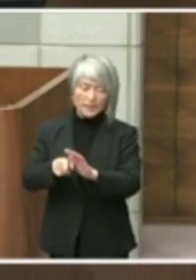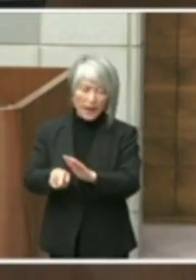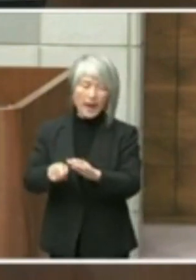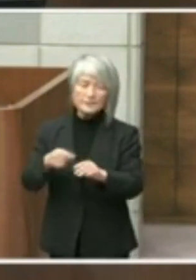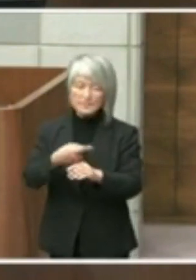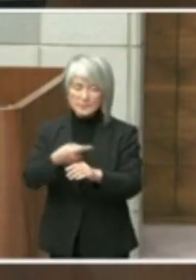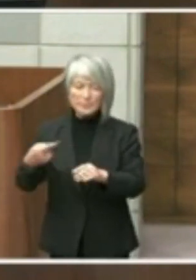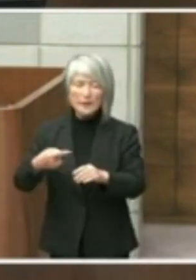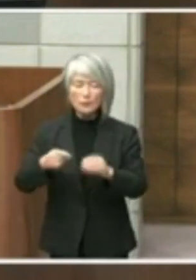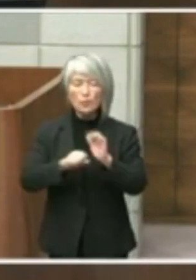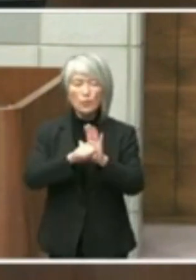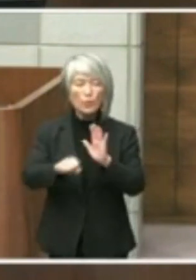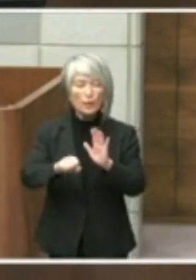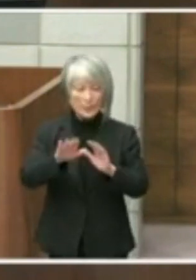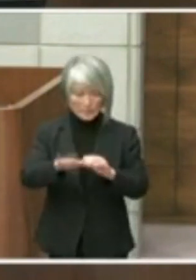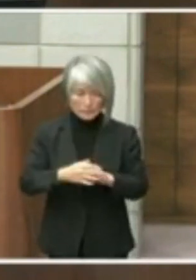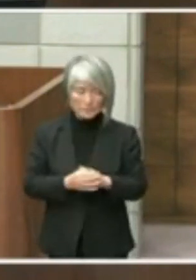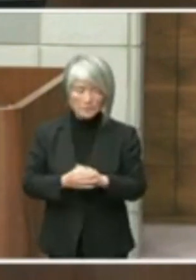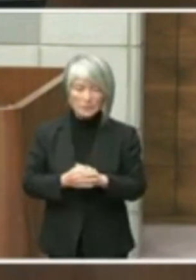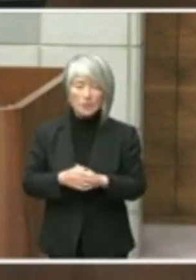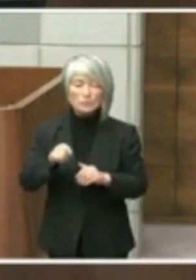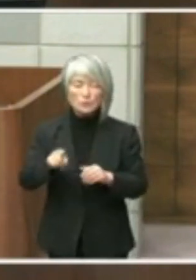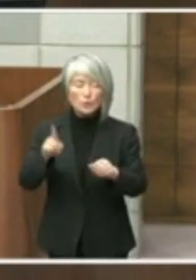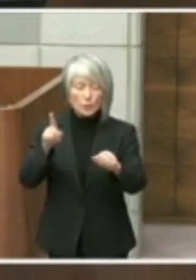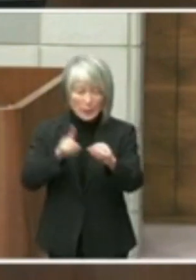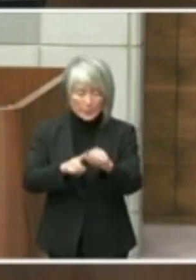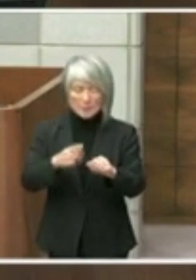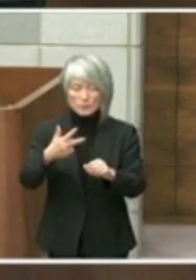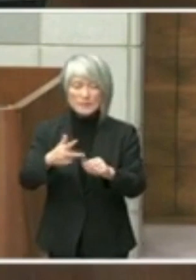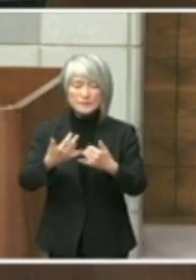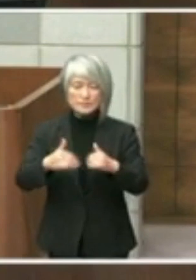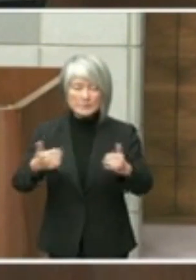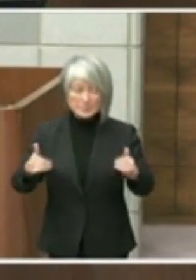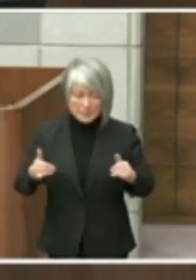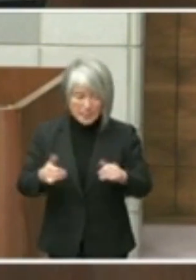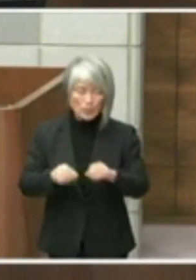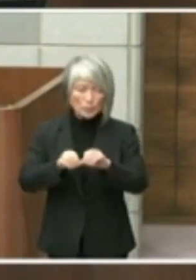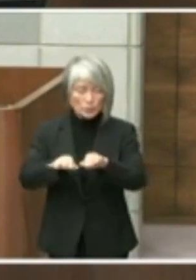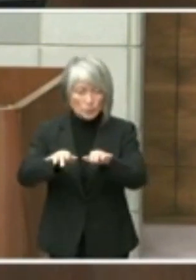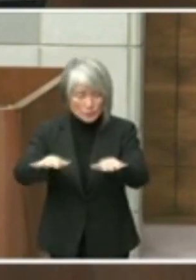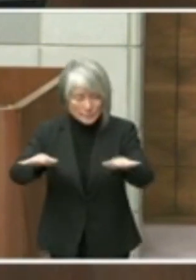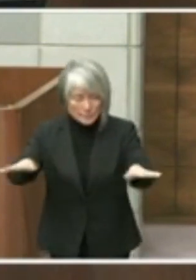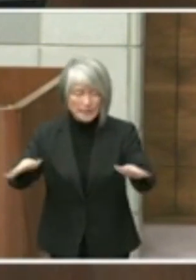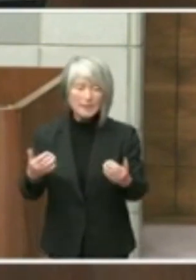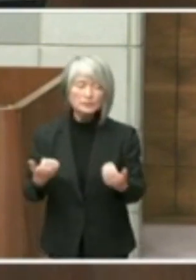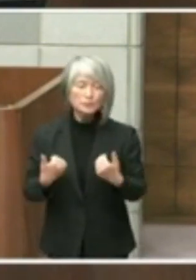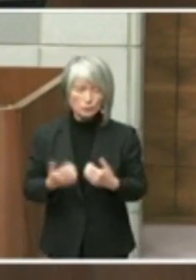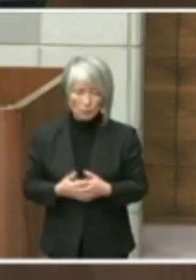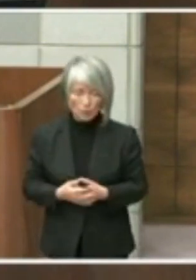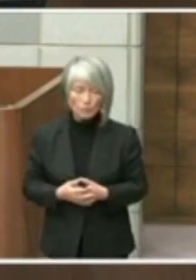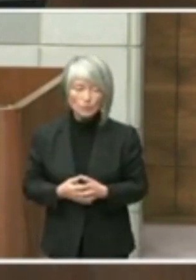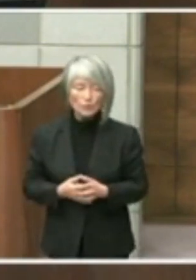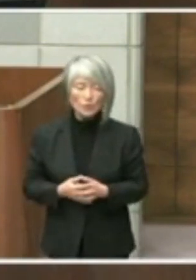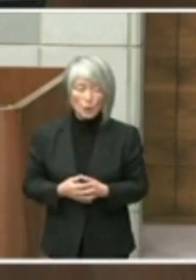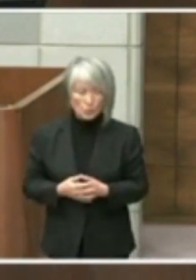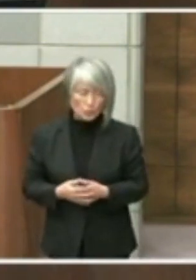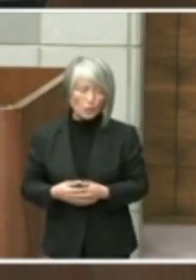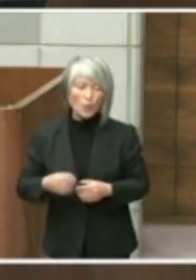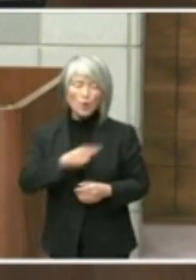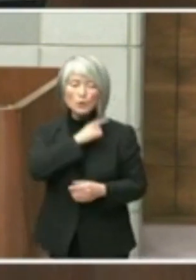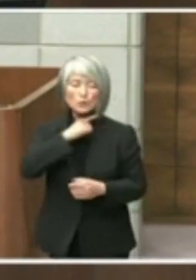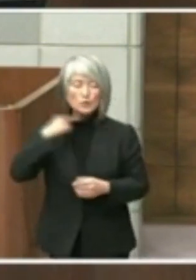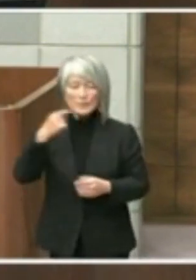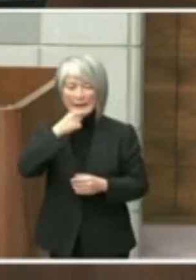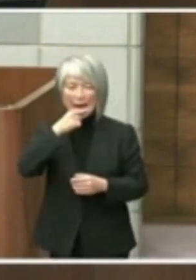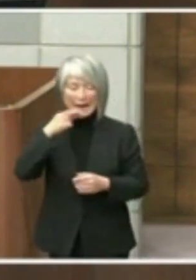ためには、市民への周知が必要と考えており、クビアカツやカミキリが行動を始める春先までに、